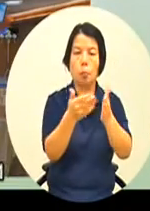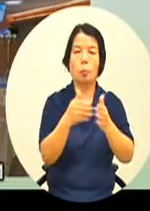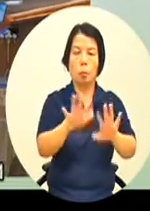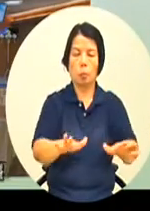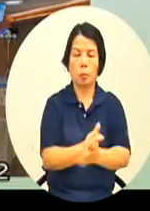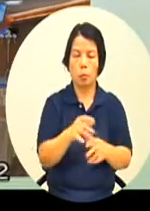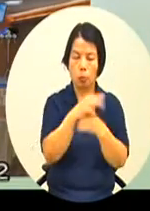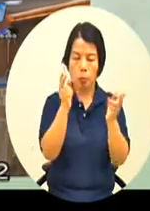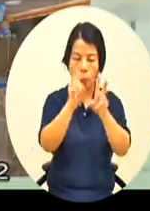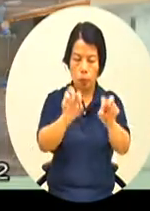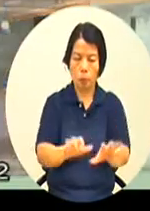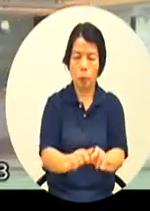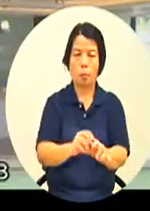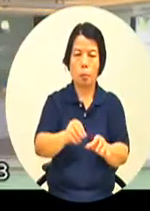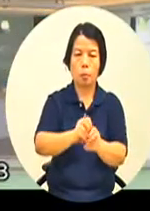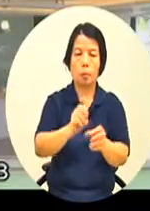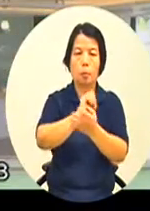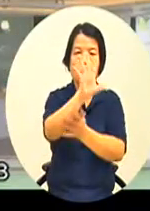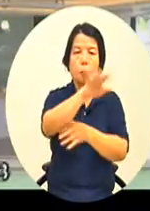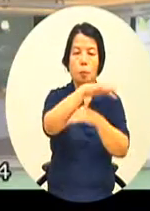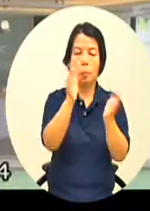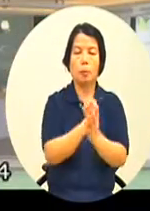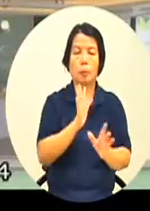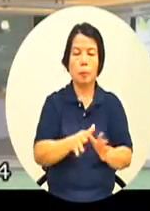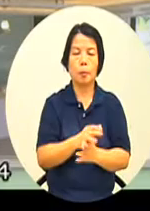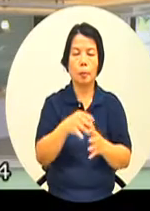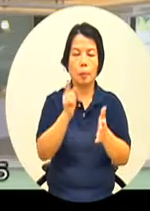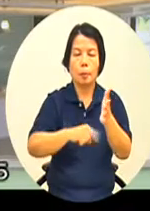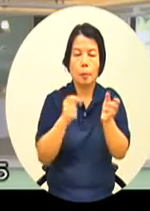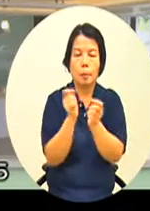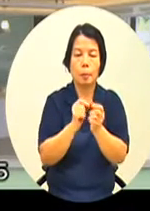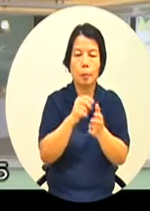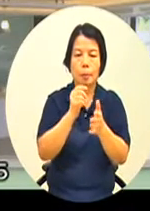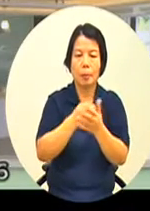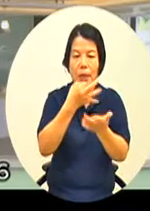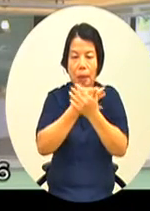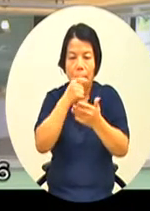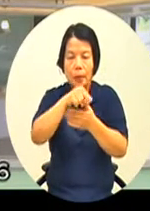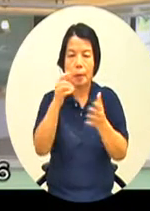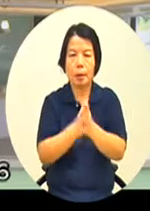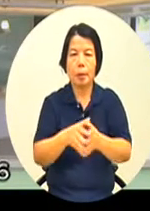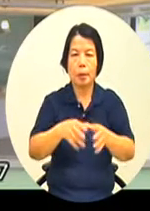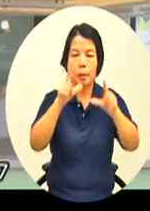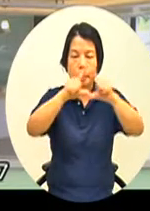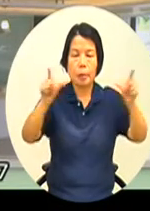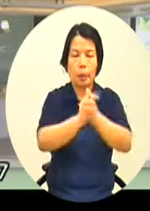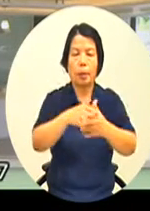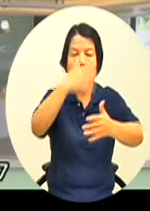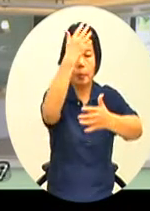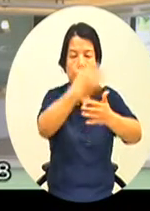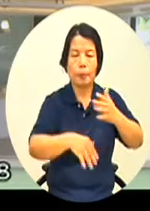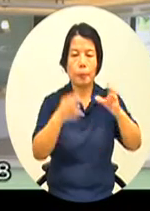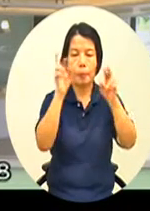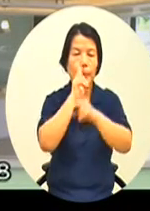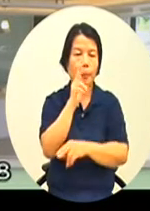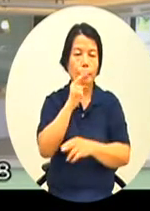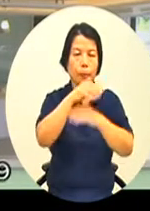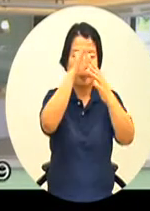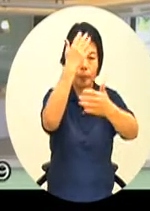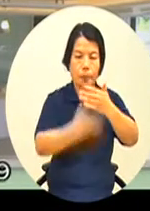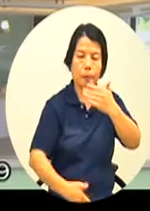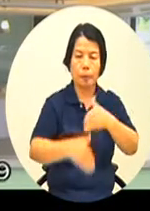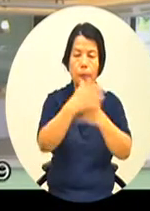善我们的简古式的部分，我们采简约的风格跟大面的落地窗，那创造一个温馨一